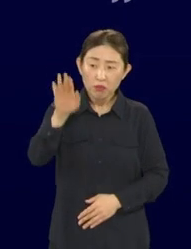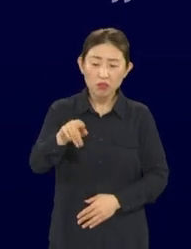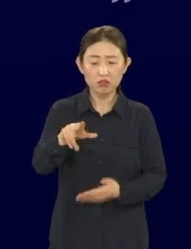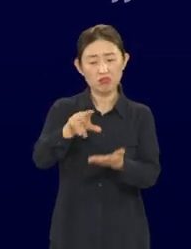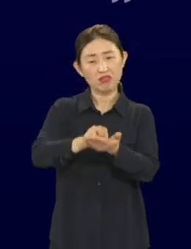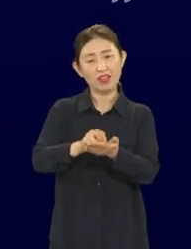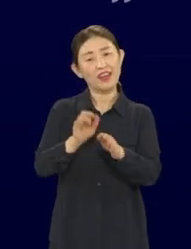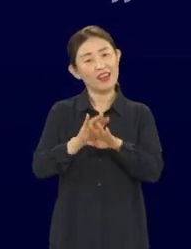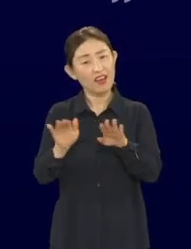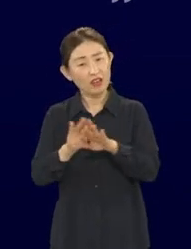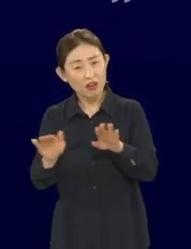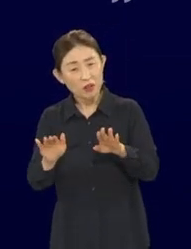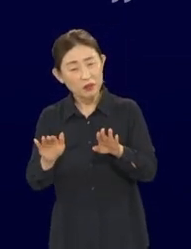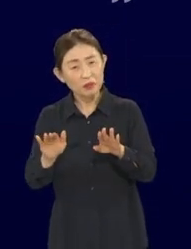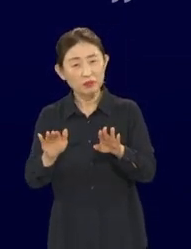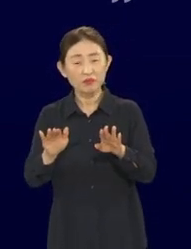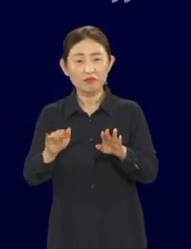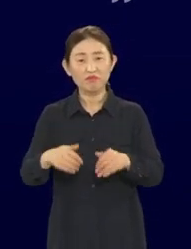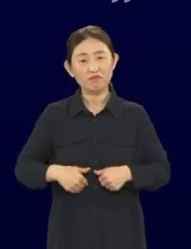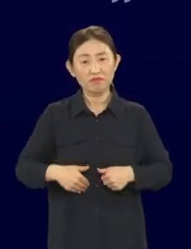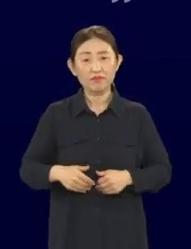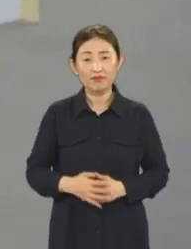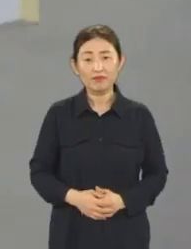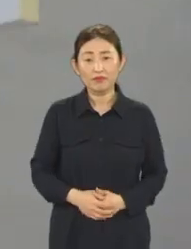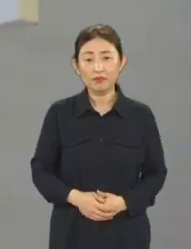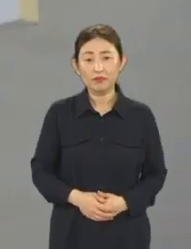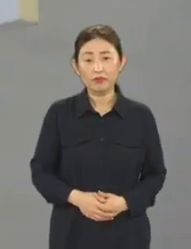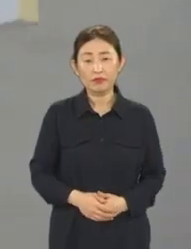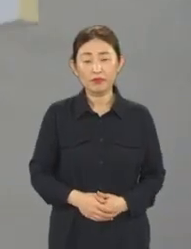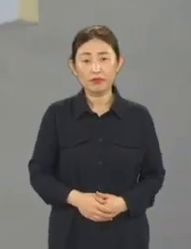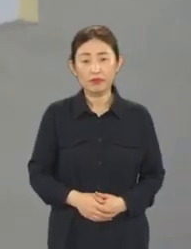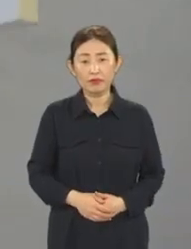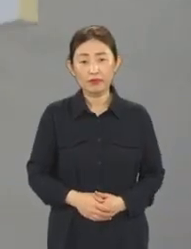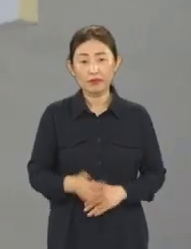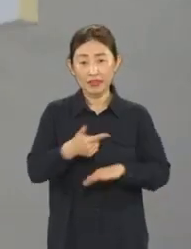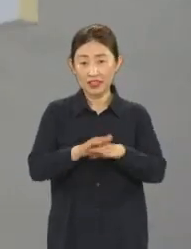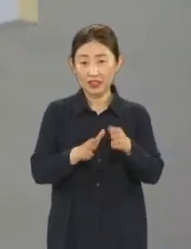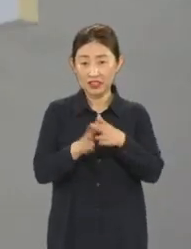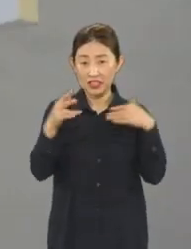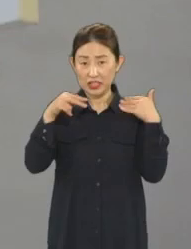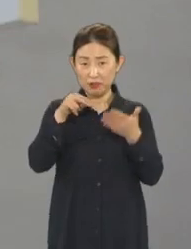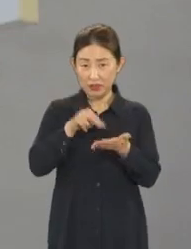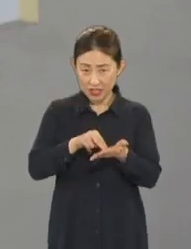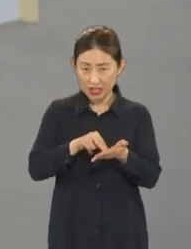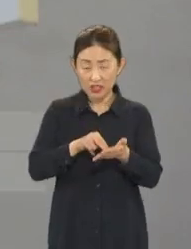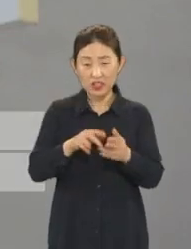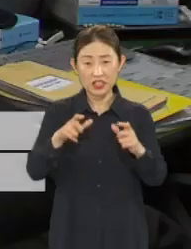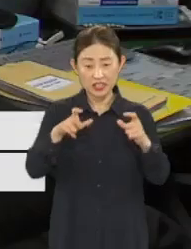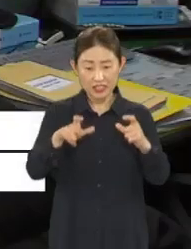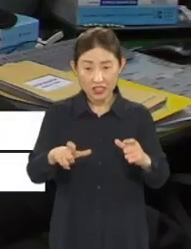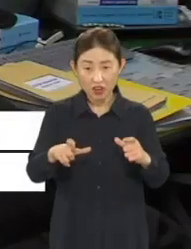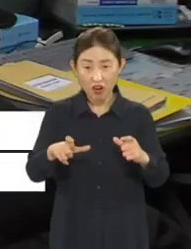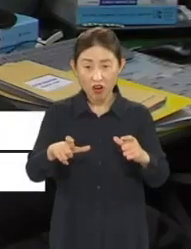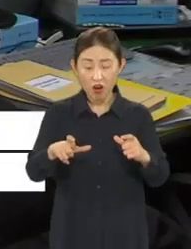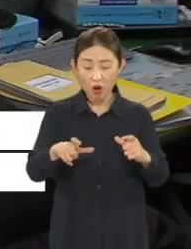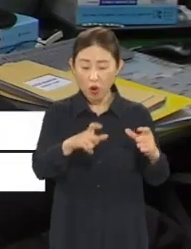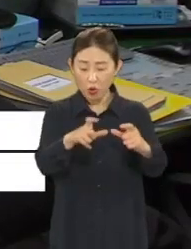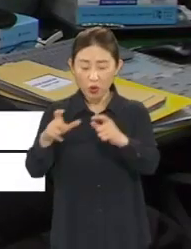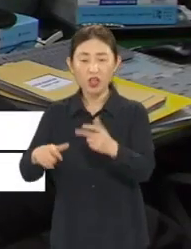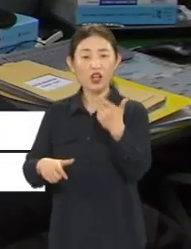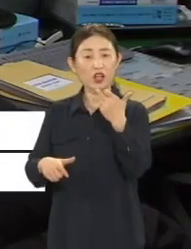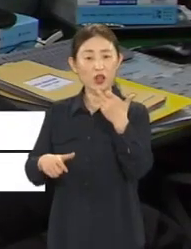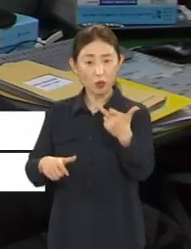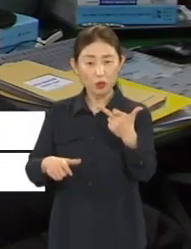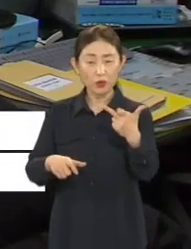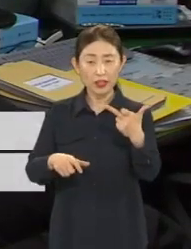현실적인 부분에서는 좀 고려가 많이 돼야 될 거로 보고 있습니다. 대전시는 자체적으로 추진 중인 지역 장기택지 17곳에 대한